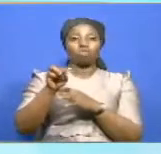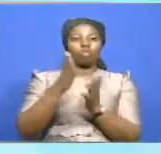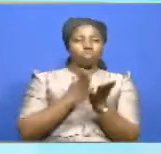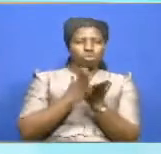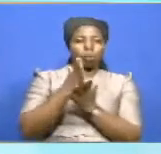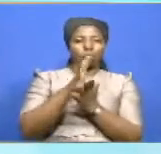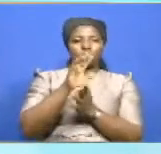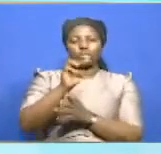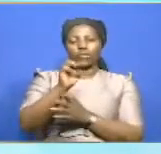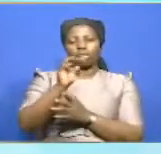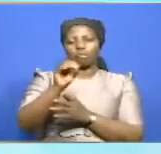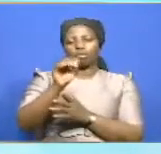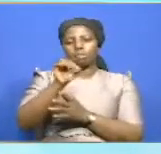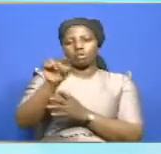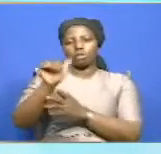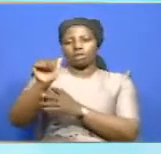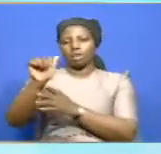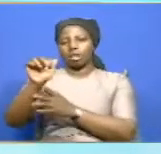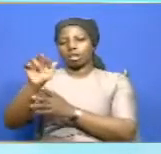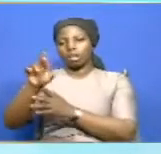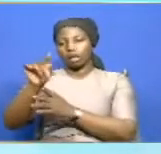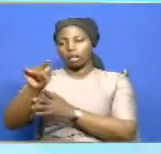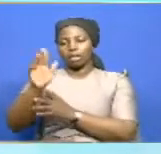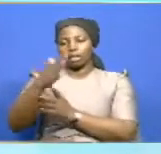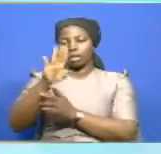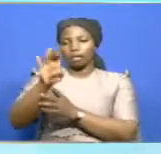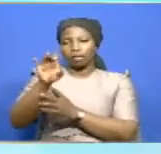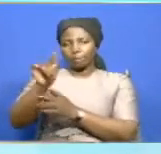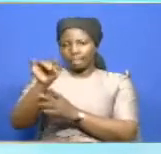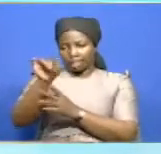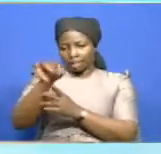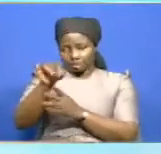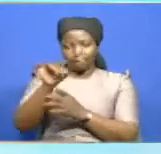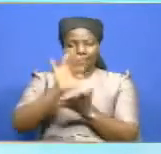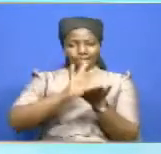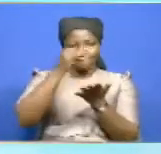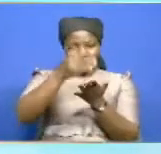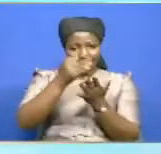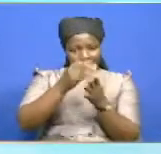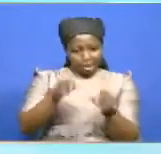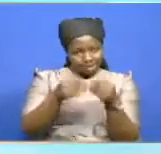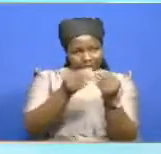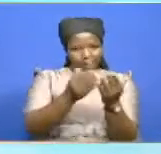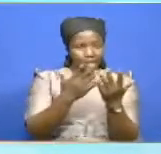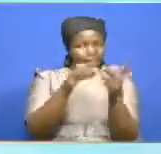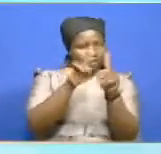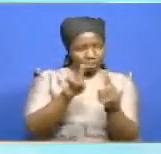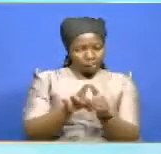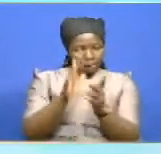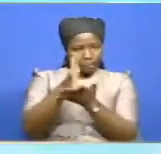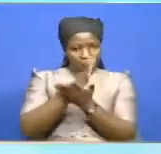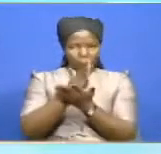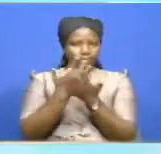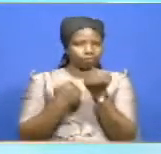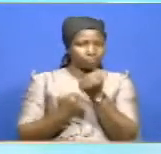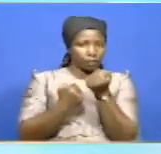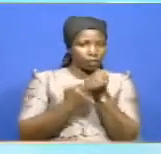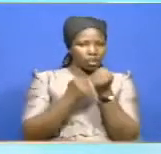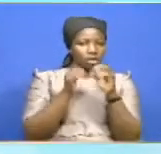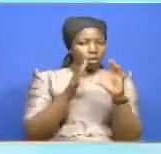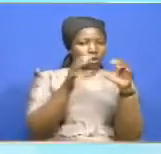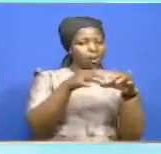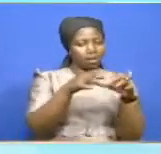ya Mozzartbet. Mchango huo wa vifaa uliotolewa kama sehemu ya wajibu wa kijamii utafaidi haswa wanawake